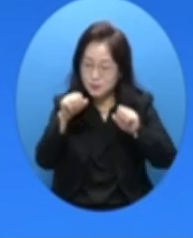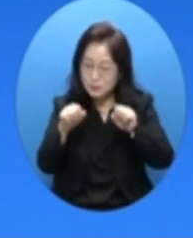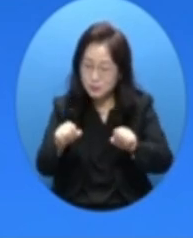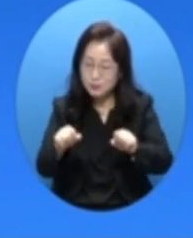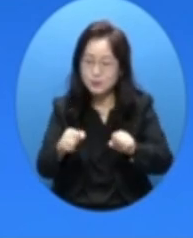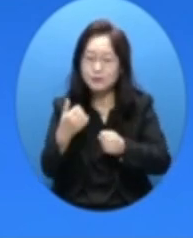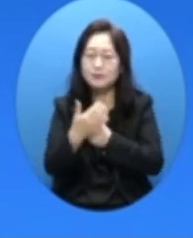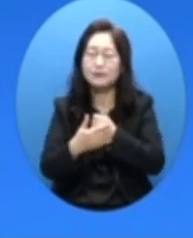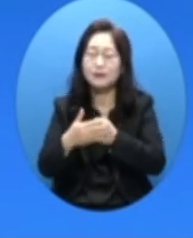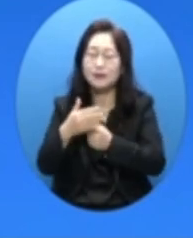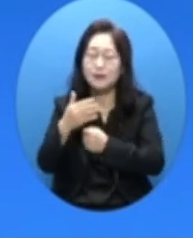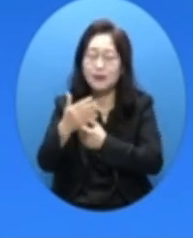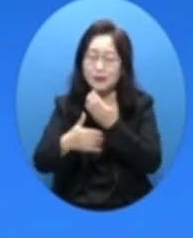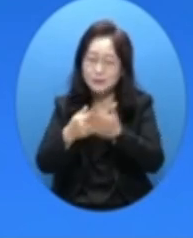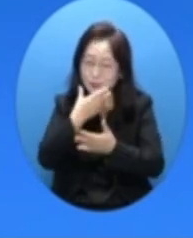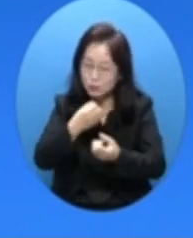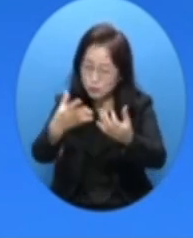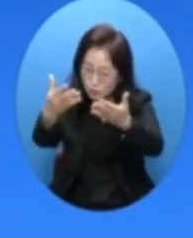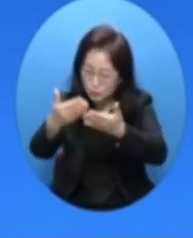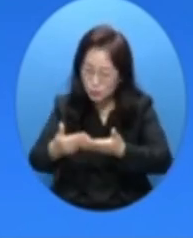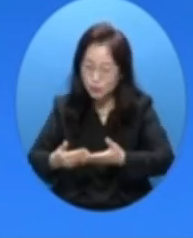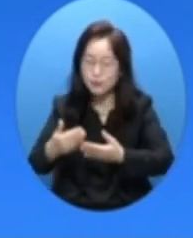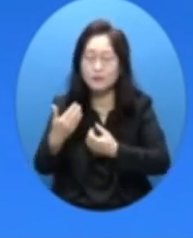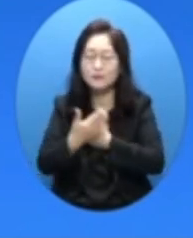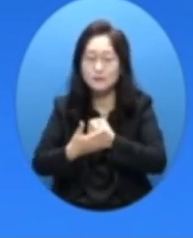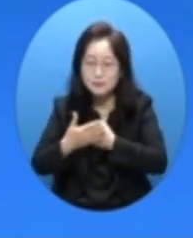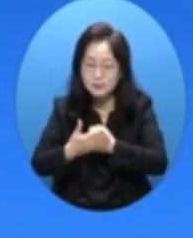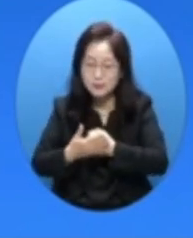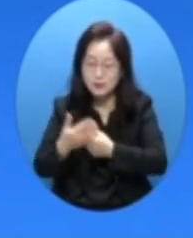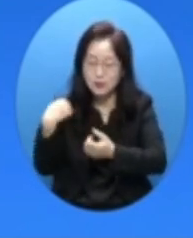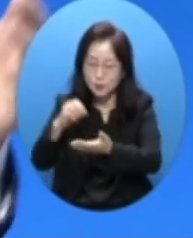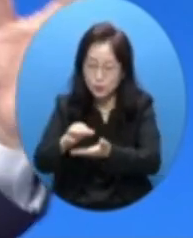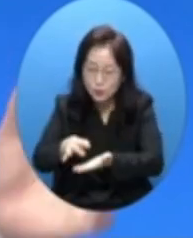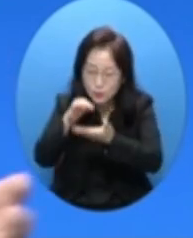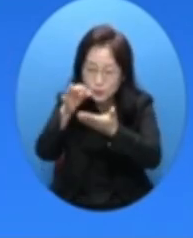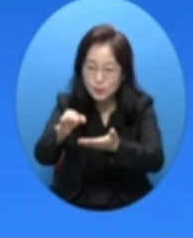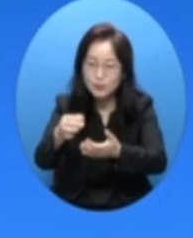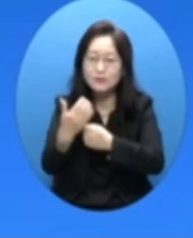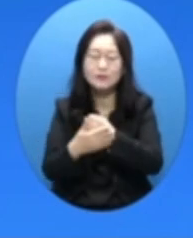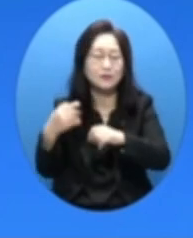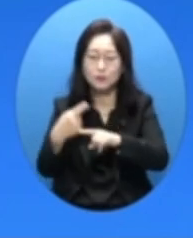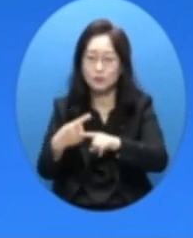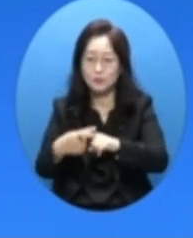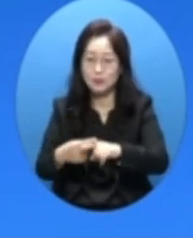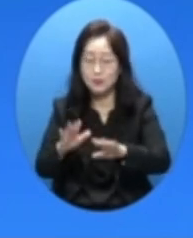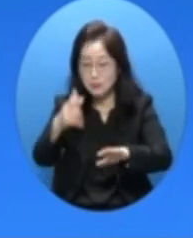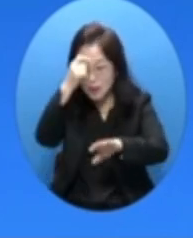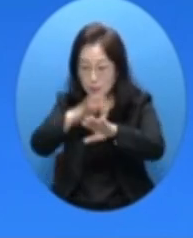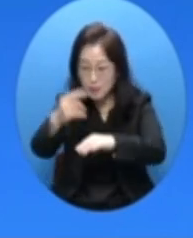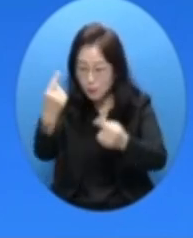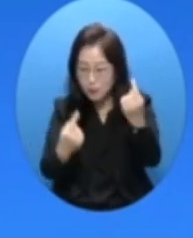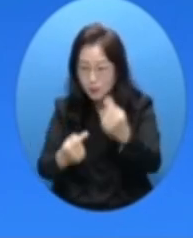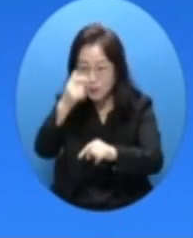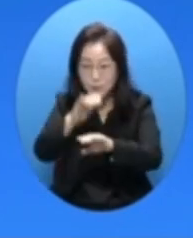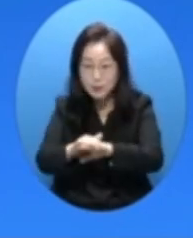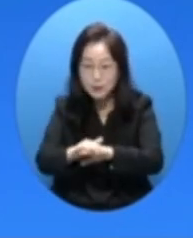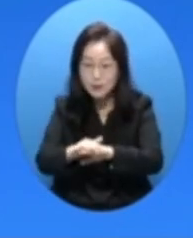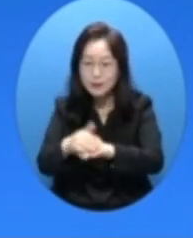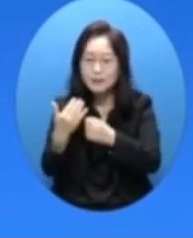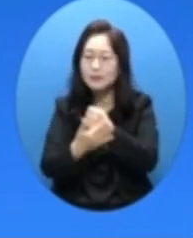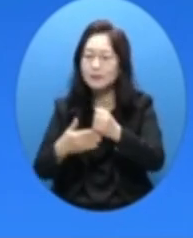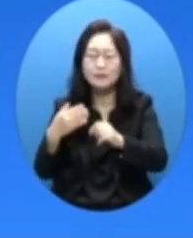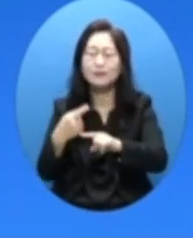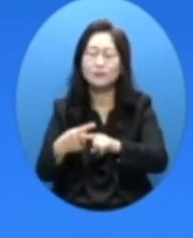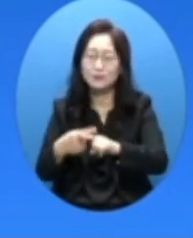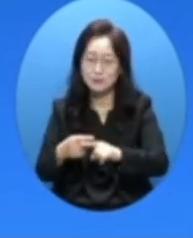내가 주인 축복을 내가 누리는 것도 아니에요 주님께 다시 드리는 것도 은혜요 우리가 이제로 와서 예배드리는 것이 자체가 은혜인 것입니다